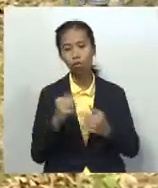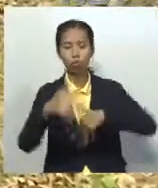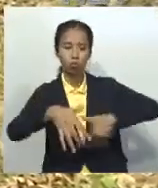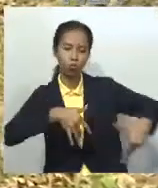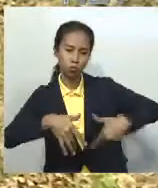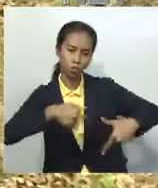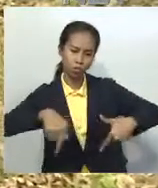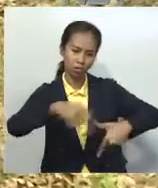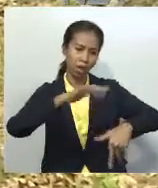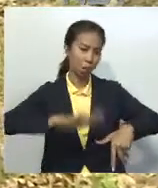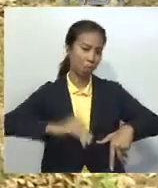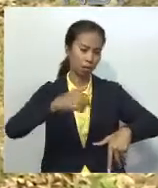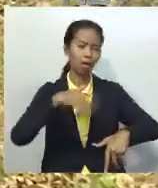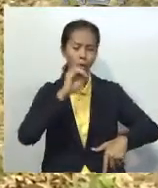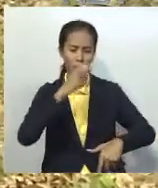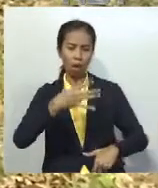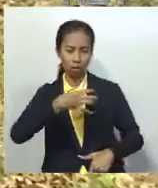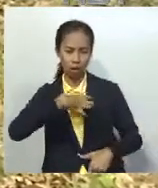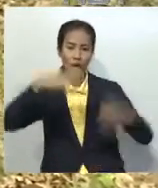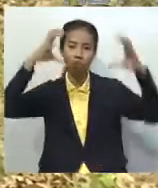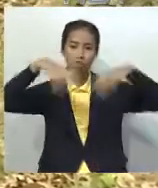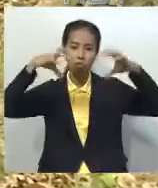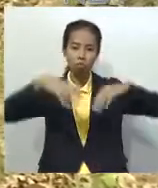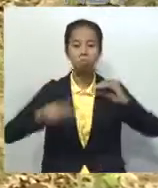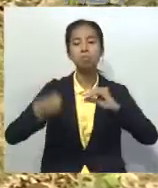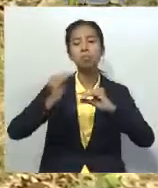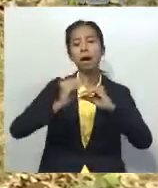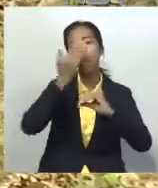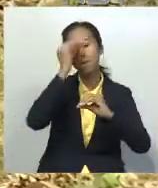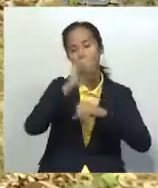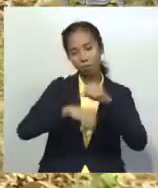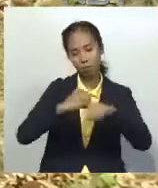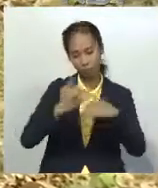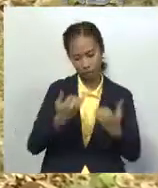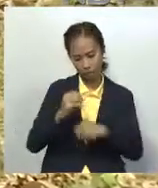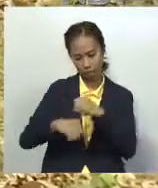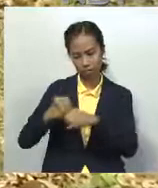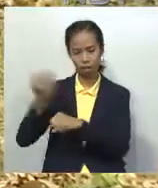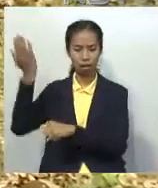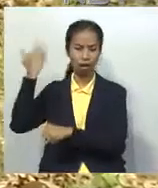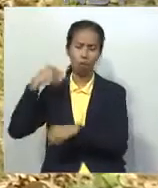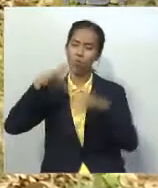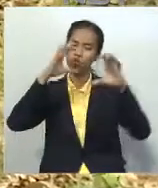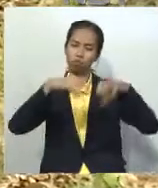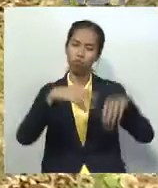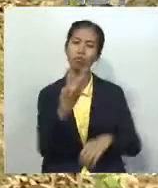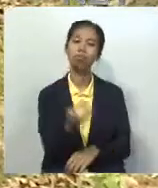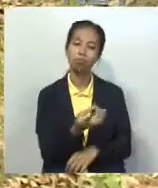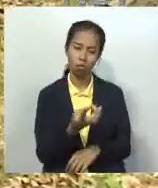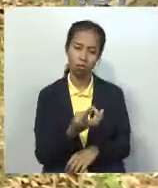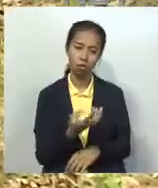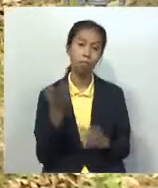กว่ารู้สึกอยากให้มีฝนตกลงมาเพิ่มค่ะเพราะว่าเมื่อเทียบจากปีนี้กับปีก่อนนั้นฝนนั้นทิ้งช่วงไปมากเลยค่ะนับว่าฝ